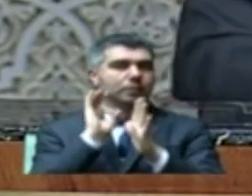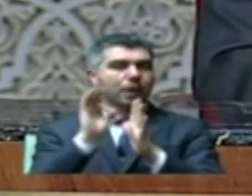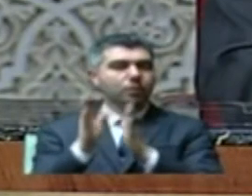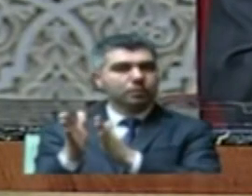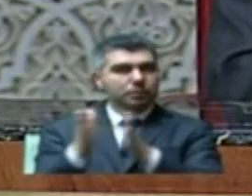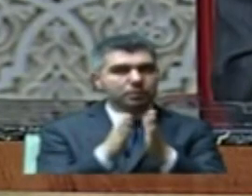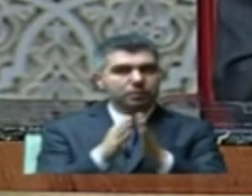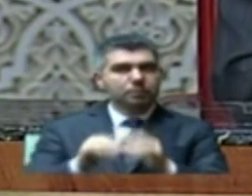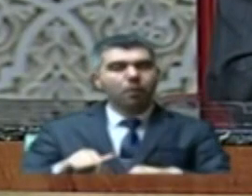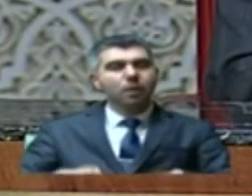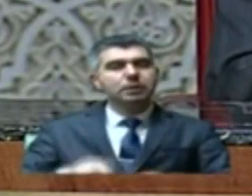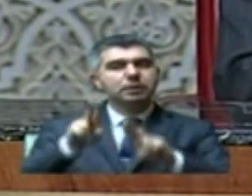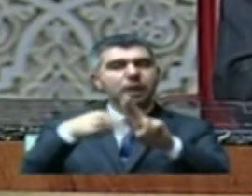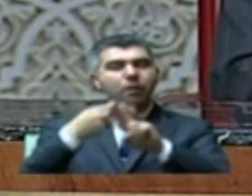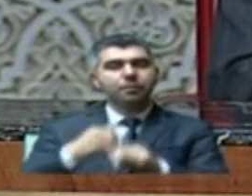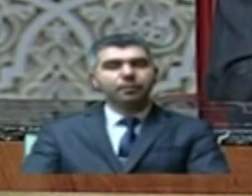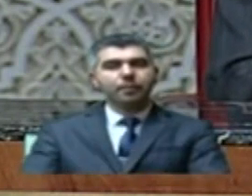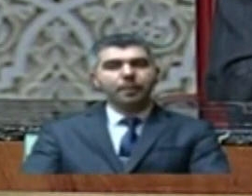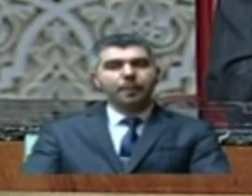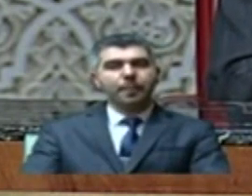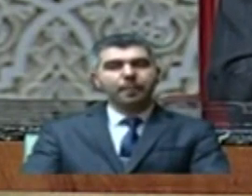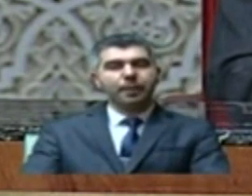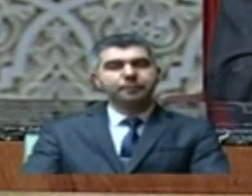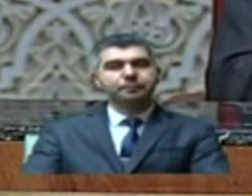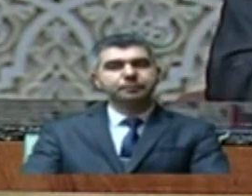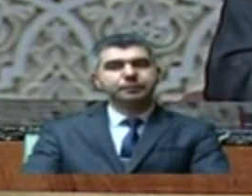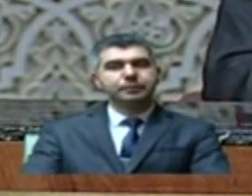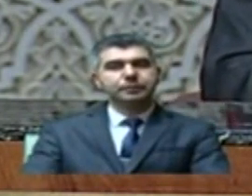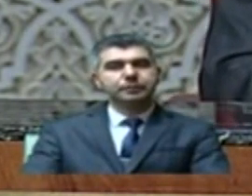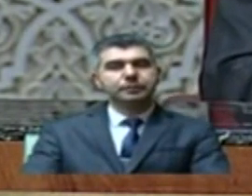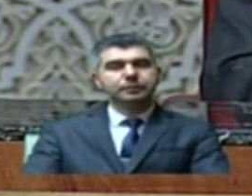لكم كلمة سيدة كاتبة الدولة لرد على التعقيب.